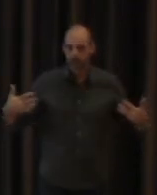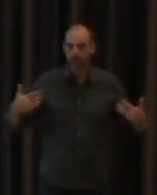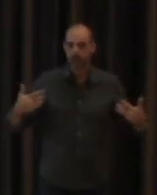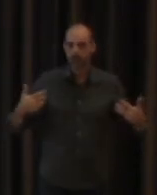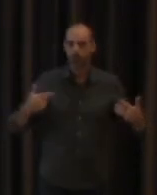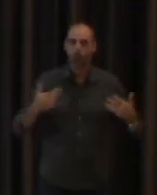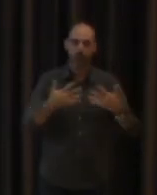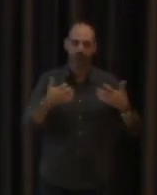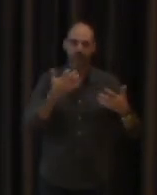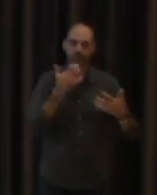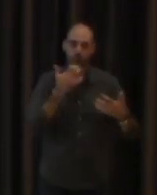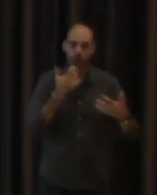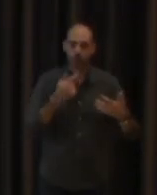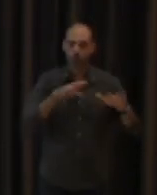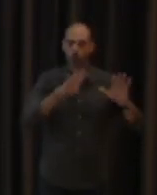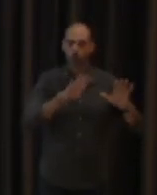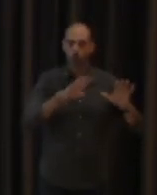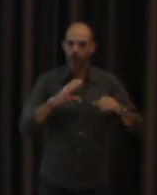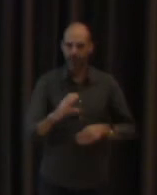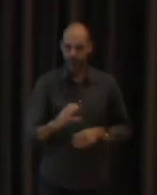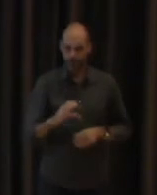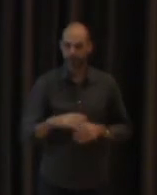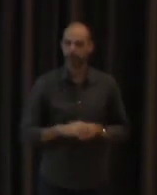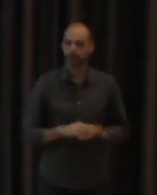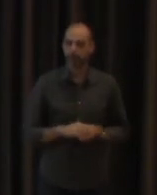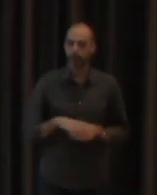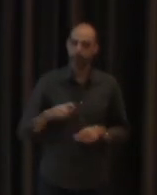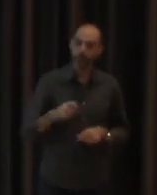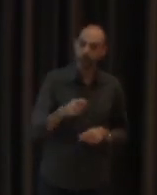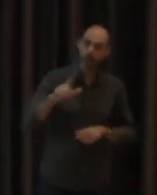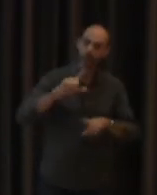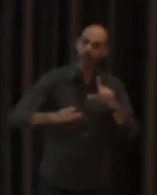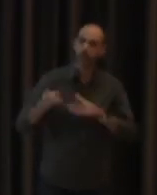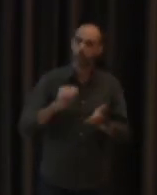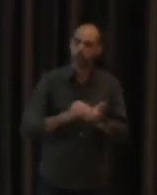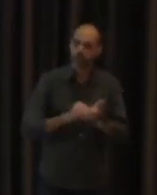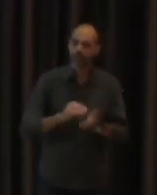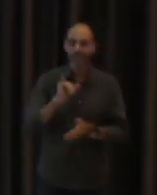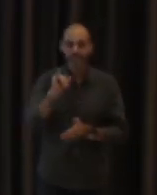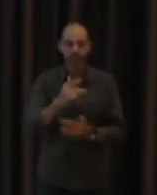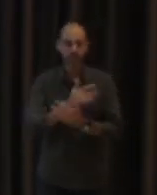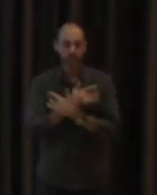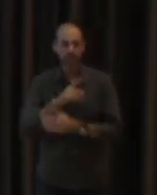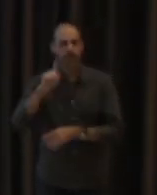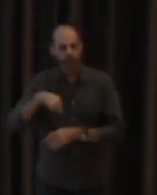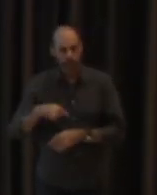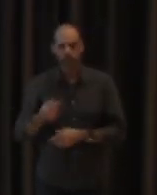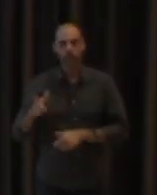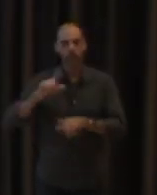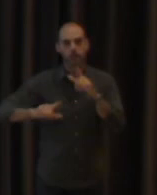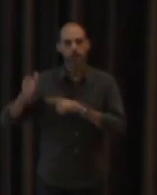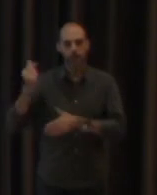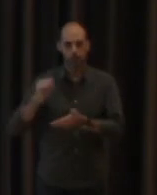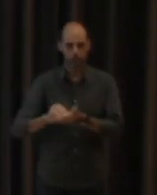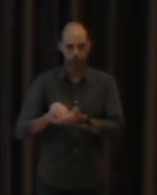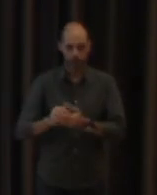coordinació de frases, com el que teniu a 9 a 10C. En Pere viatja sovint i la Maria també viatja sovint. És a